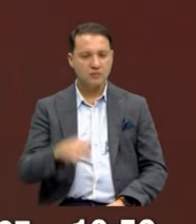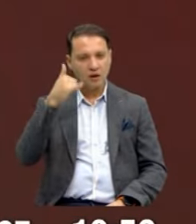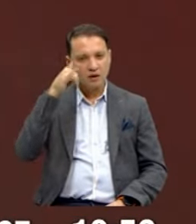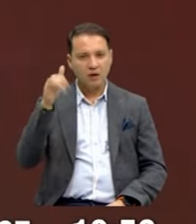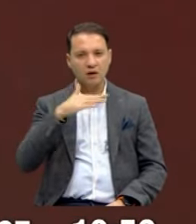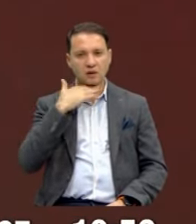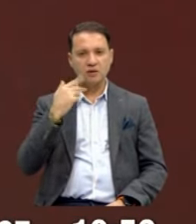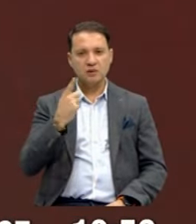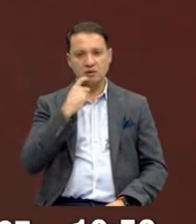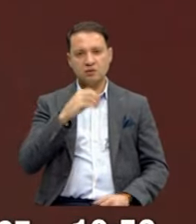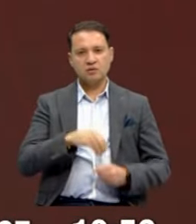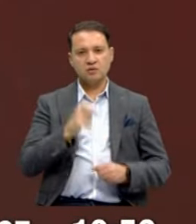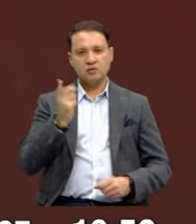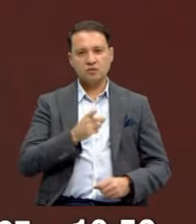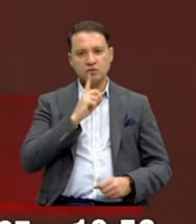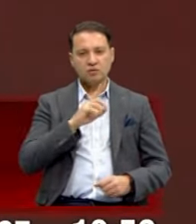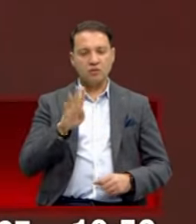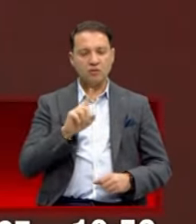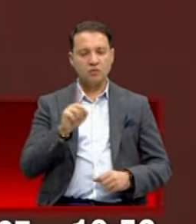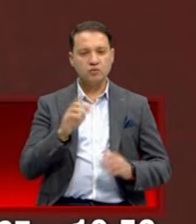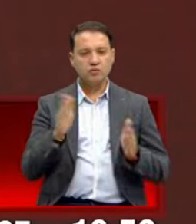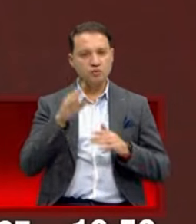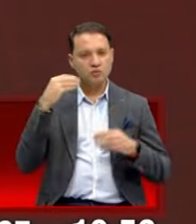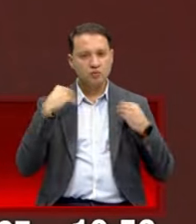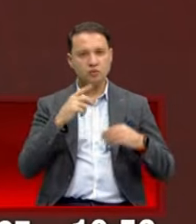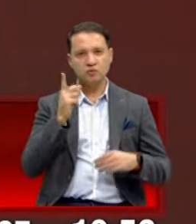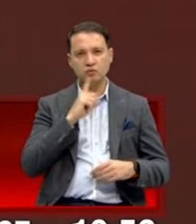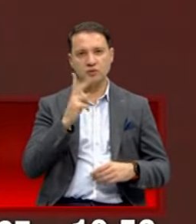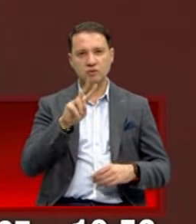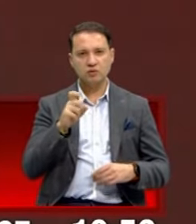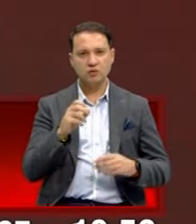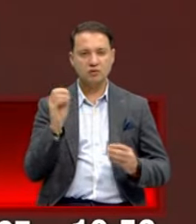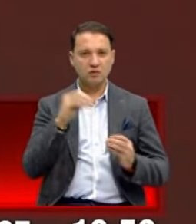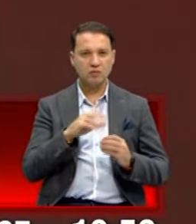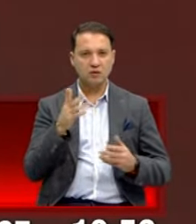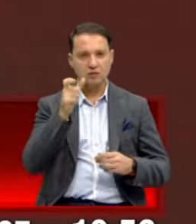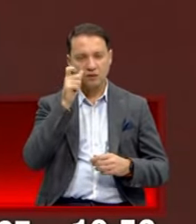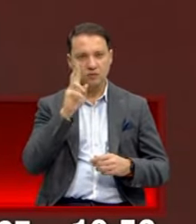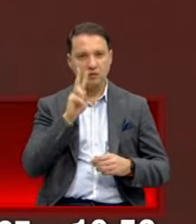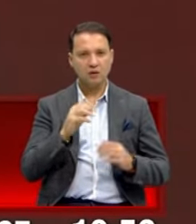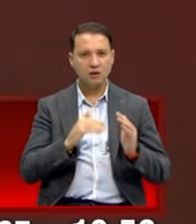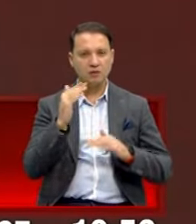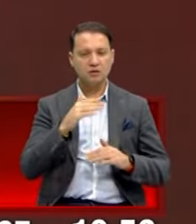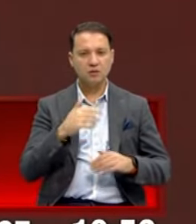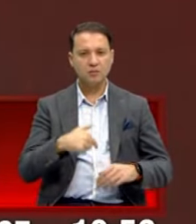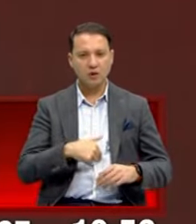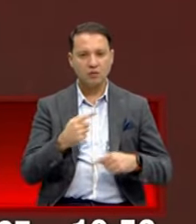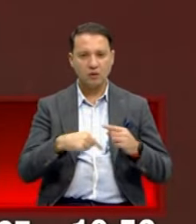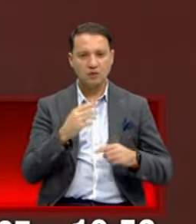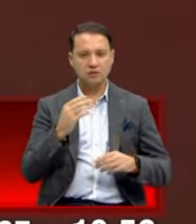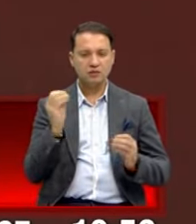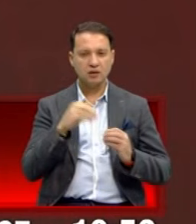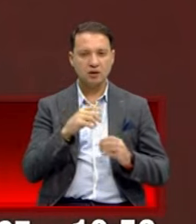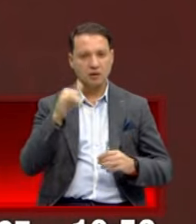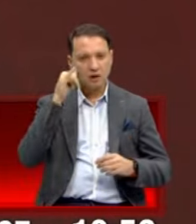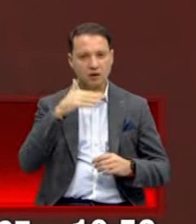Dana eti bir yılda %110, kuzu eti ise %129 arttı. En dikkat çeken artış ise sakatatta oldu. Dana